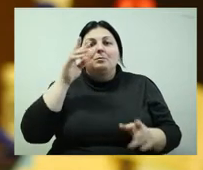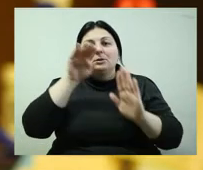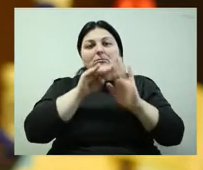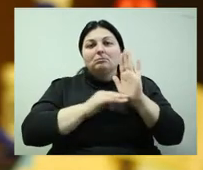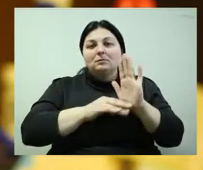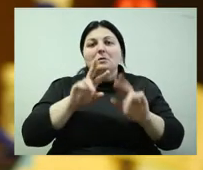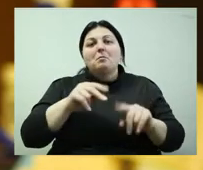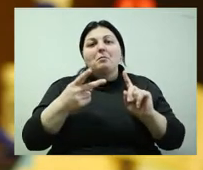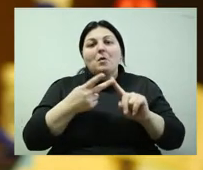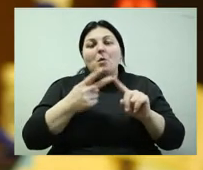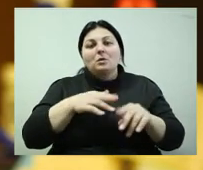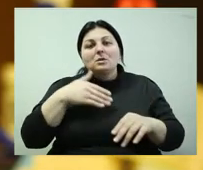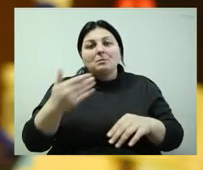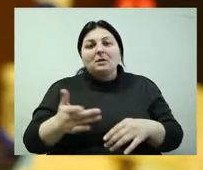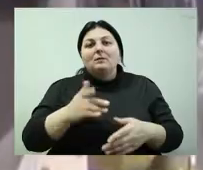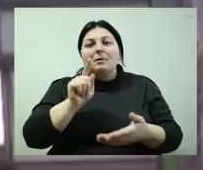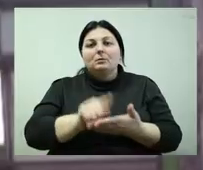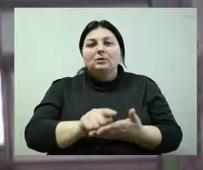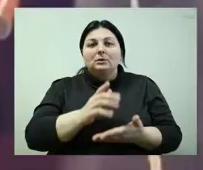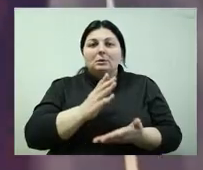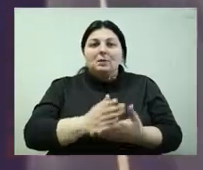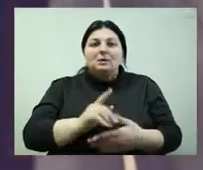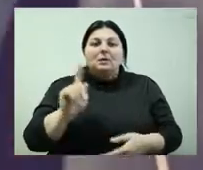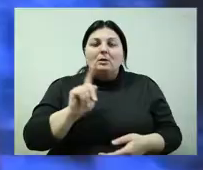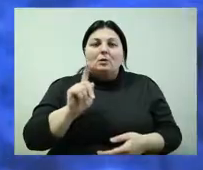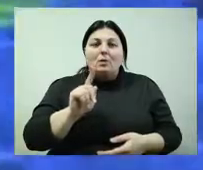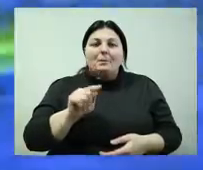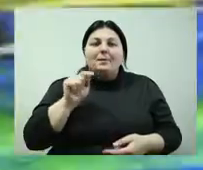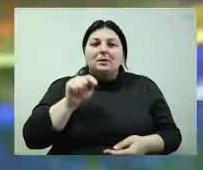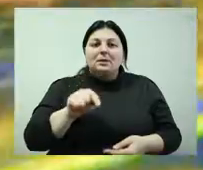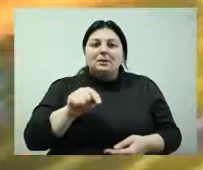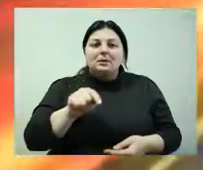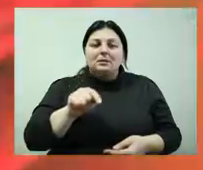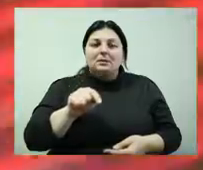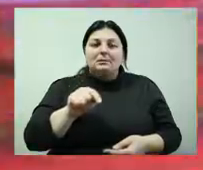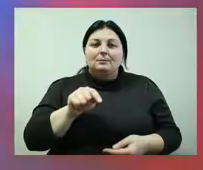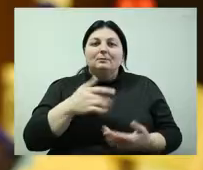და სტოქასტური მათემატიკა. მეორეს მხრივ აუცილებელია, რომ ის